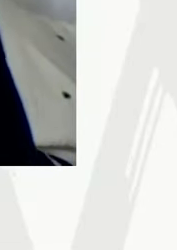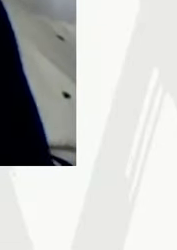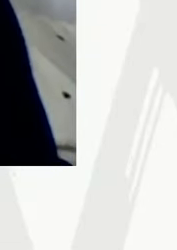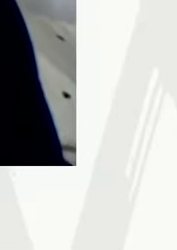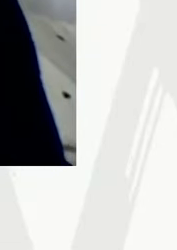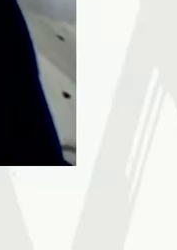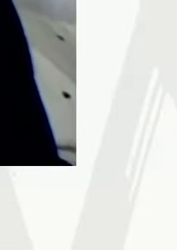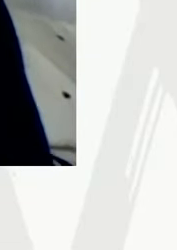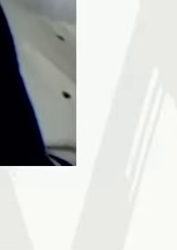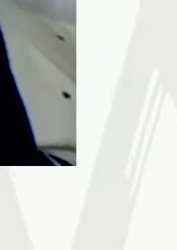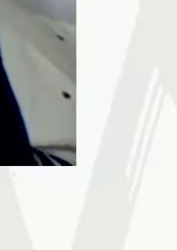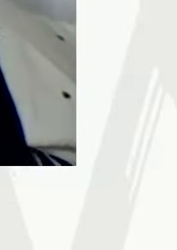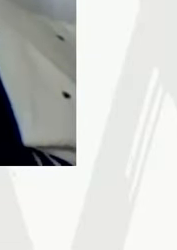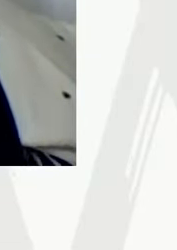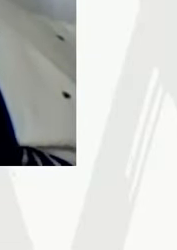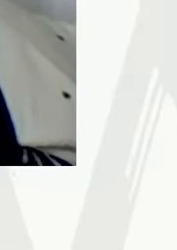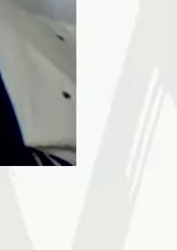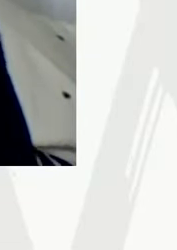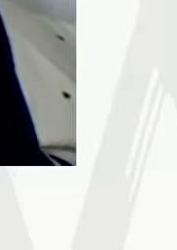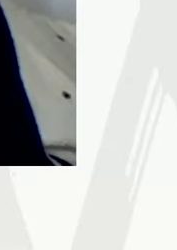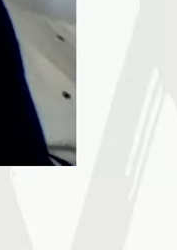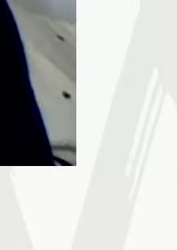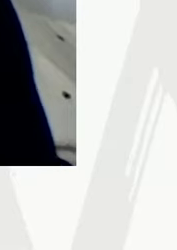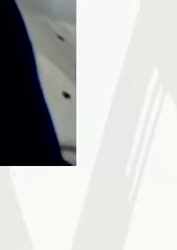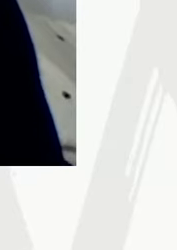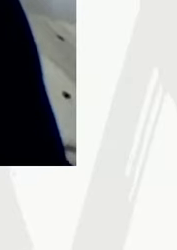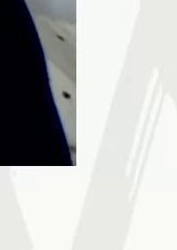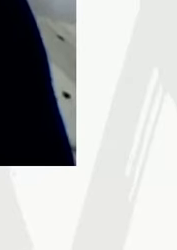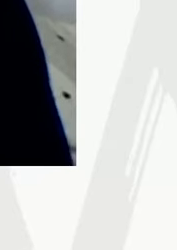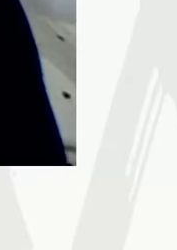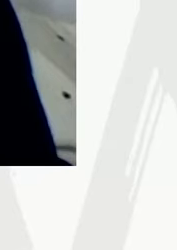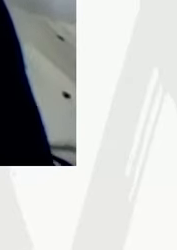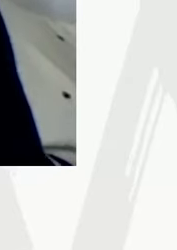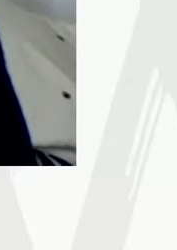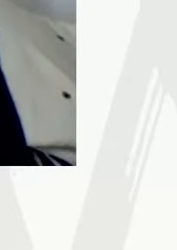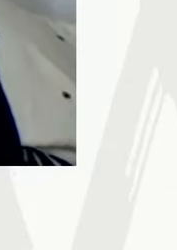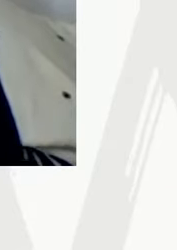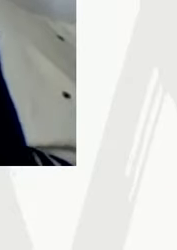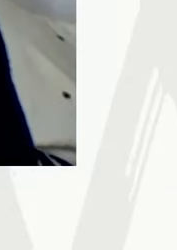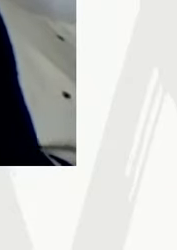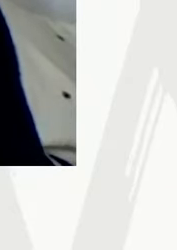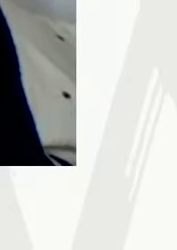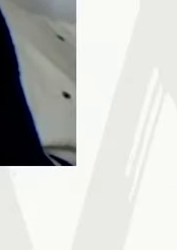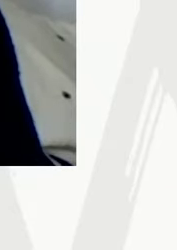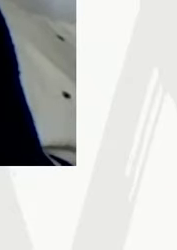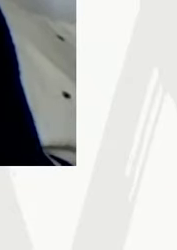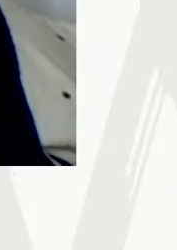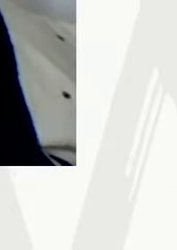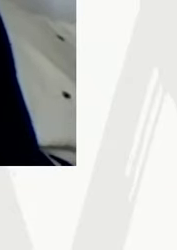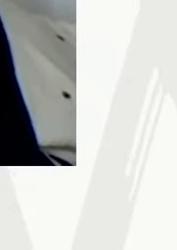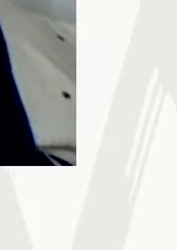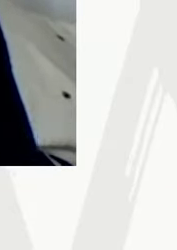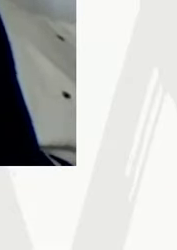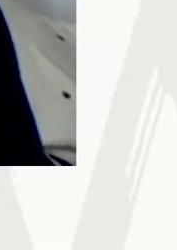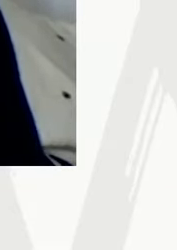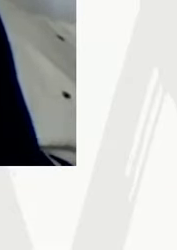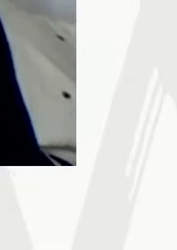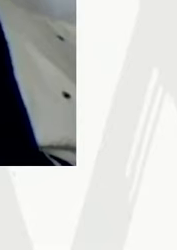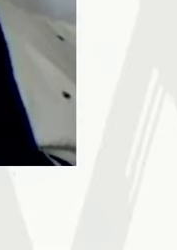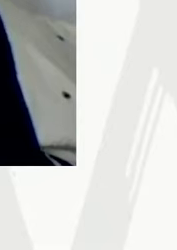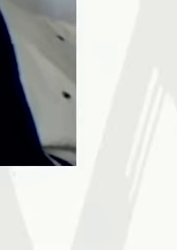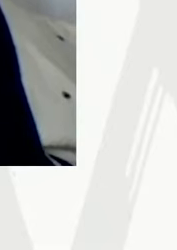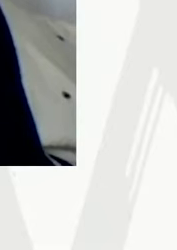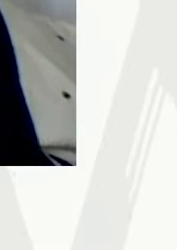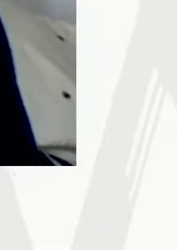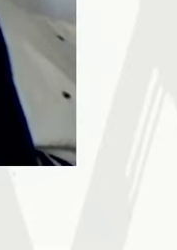C'est pourquoi la liberté n'a aucune propriété comme celle d'un droit